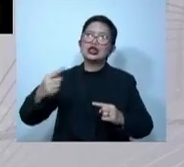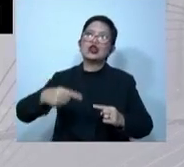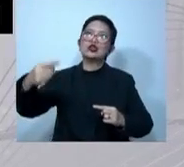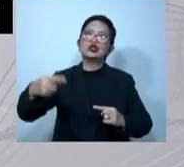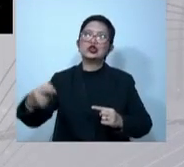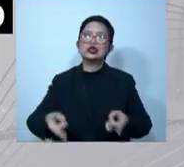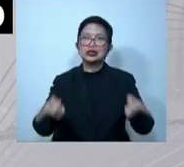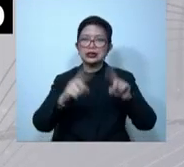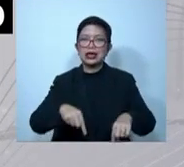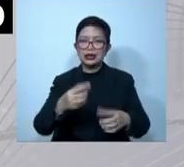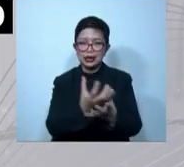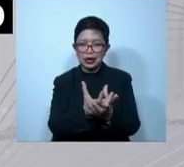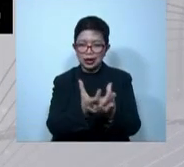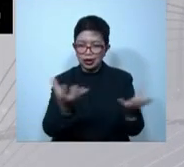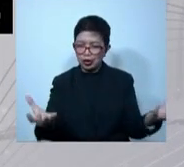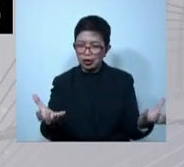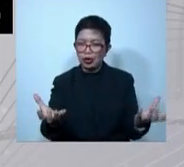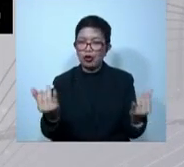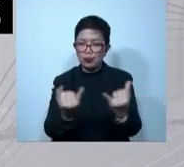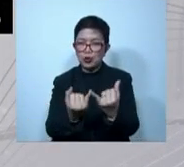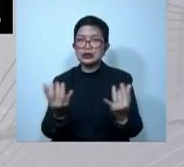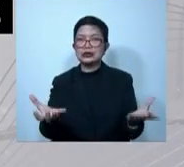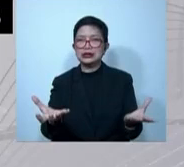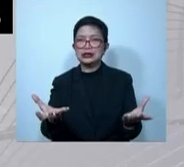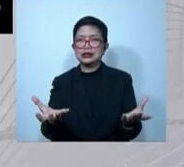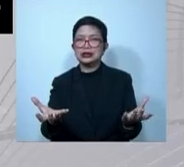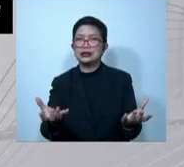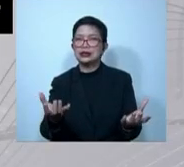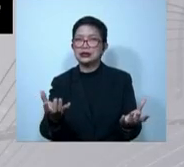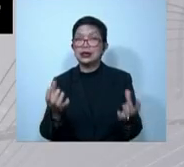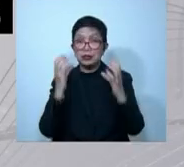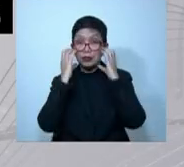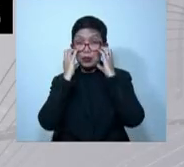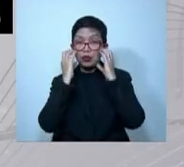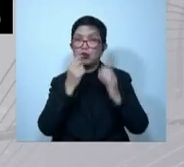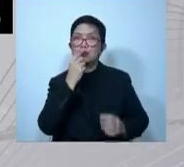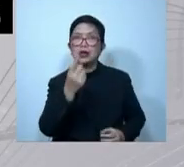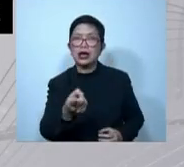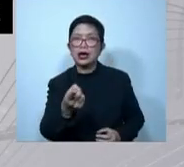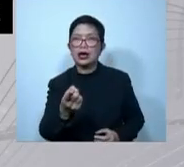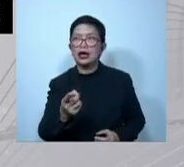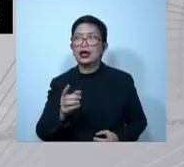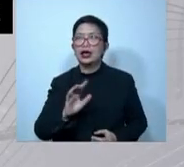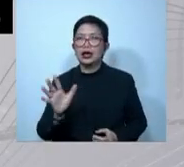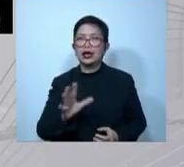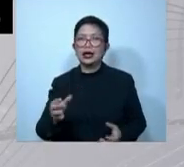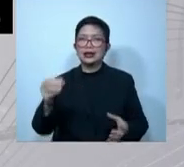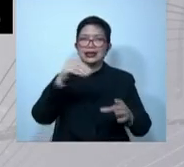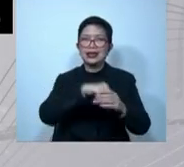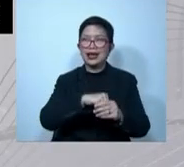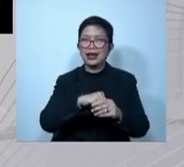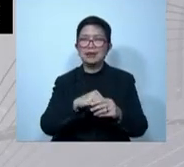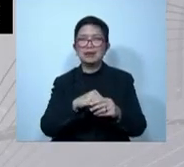dalam debat ini, meskipun saya kira debat kemarin sudah cukup baik karena